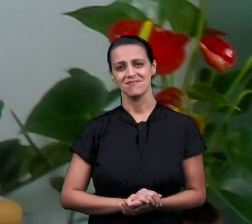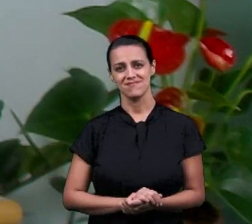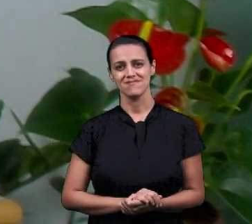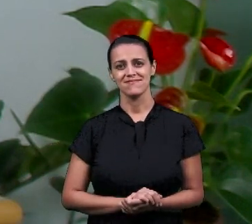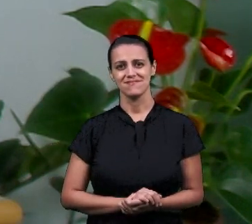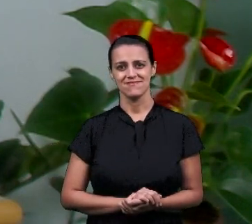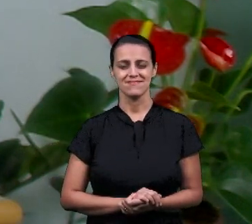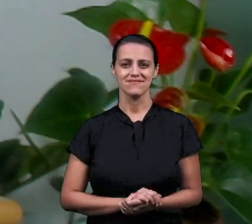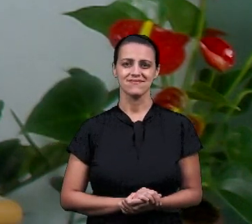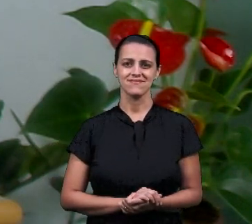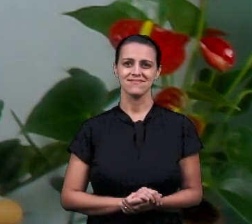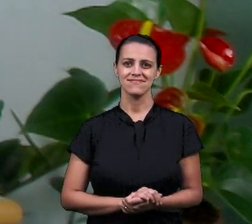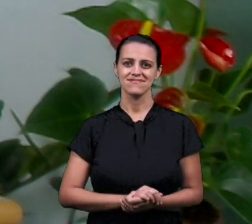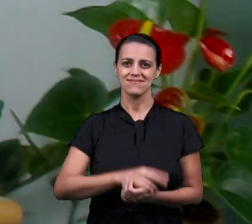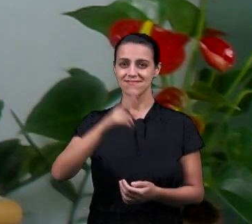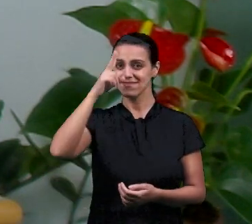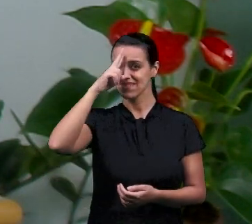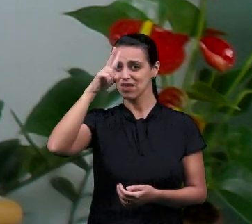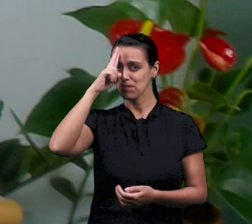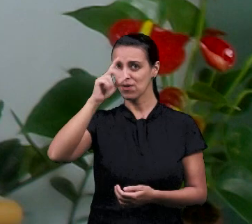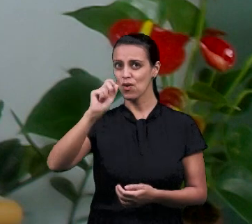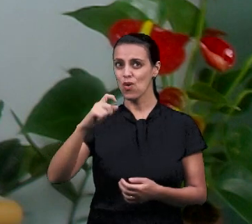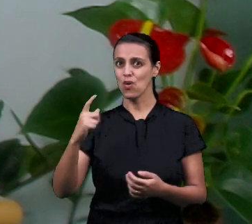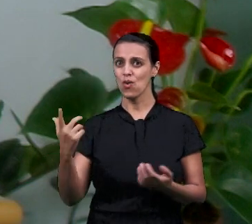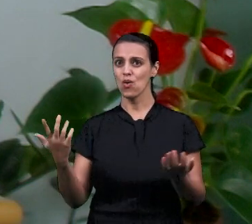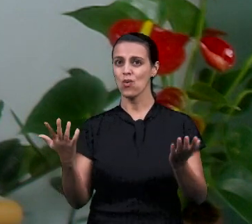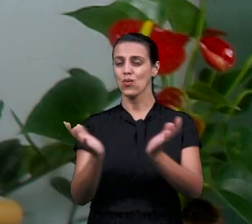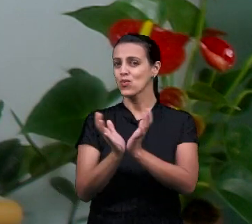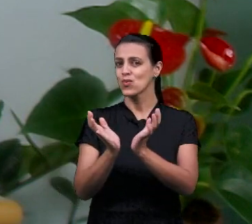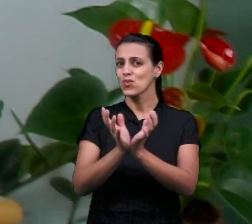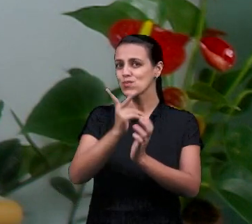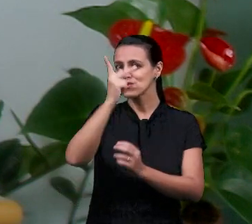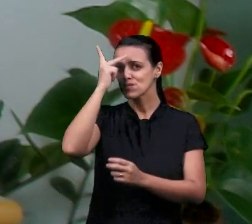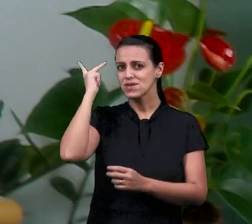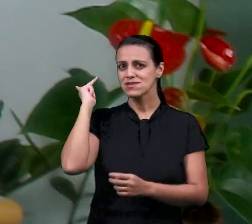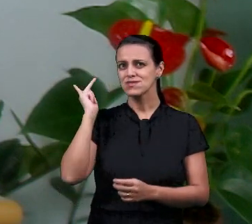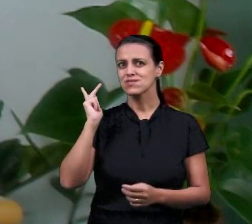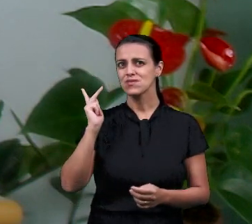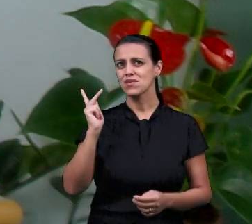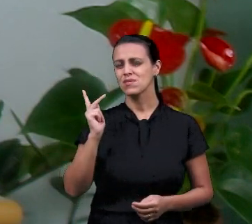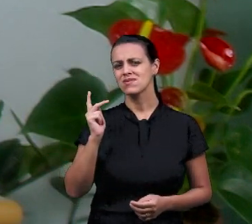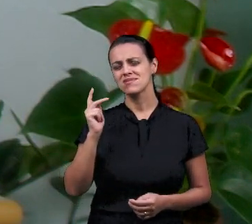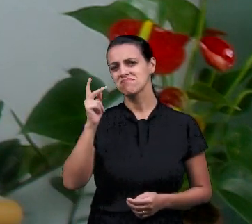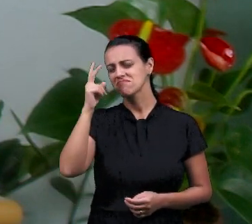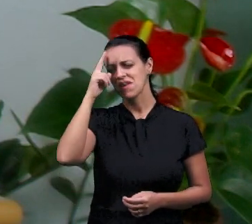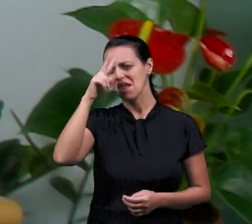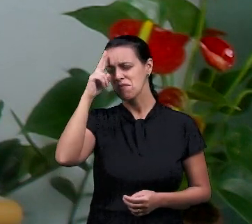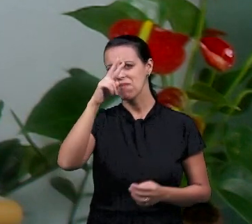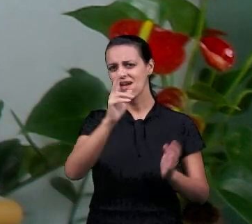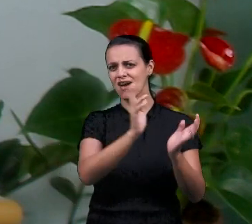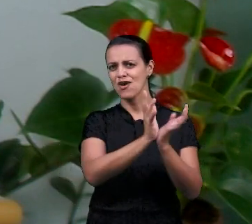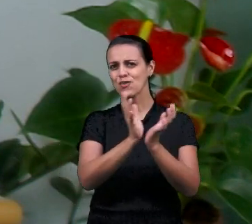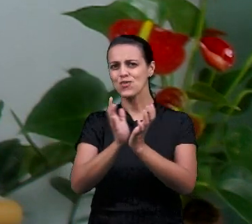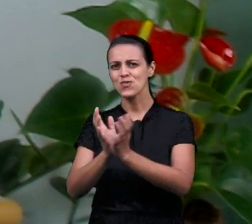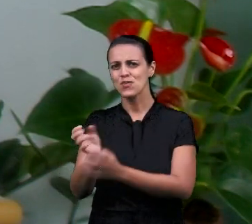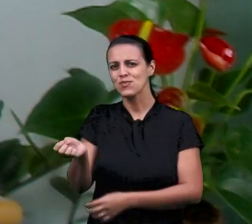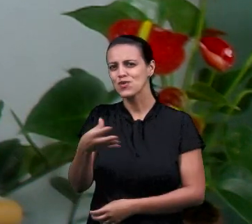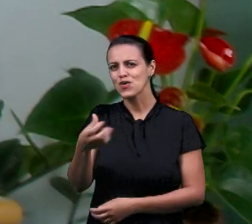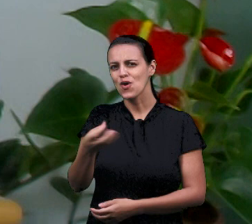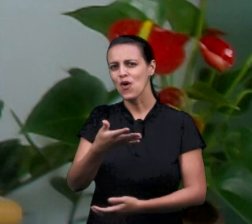en rappelant que nous avons un groupe de personnes ici. Nous pourrions rappeler ici de nouveaux groupes qui